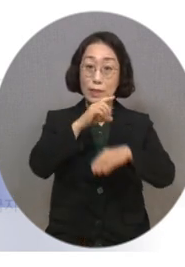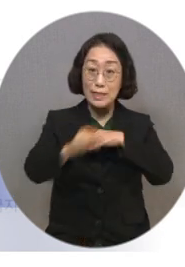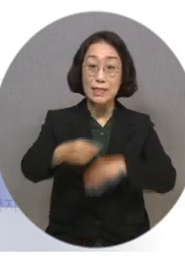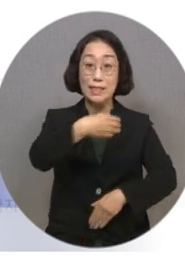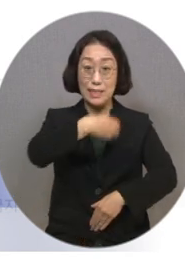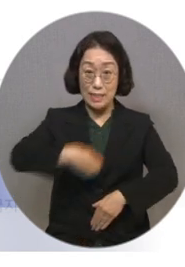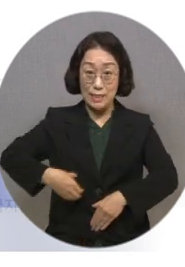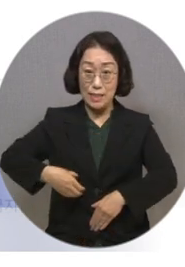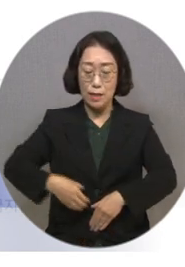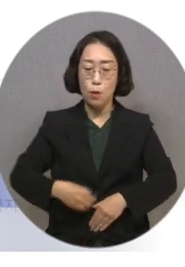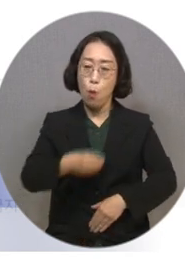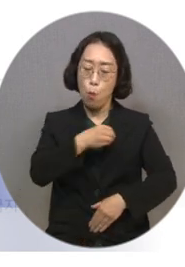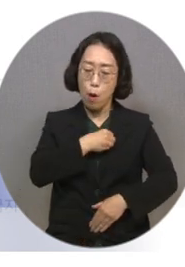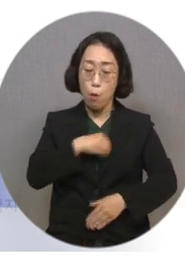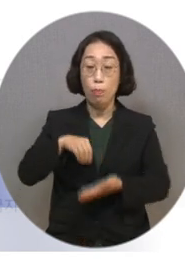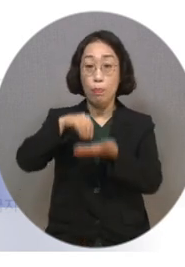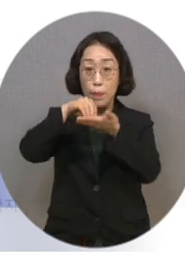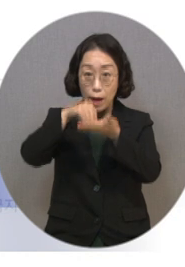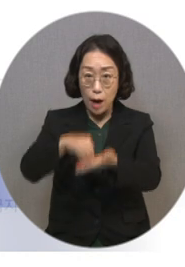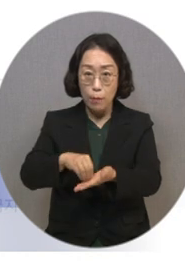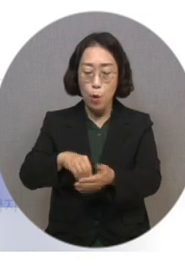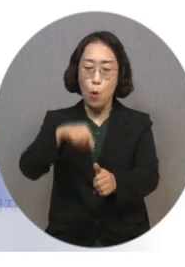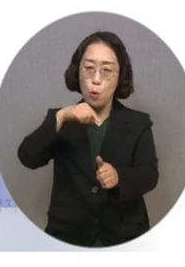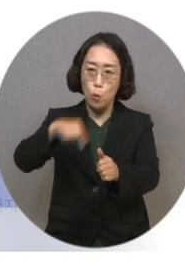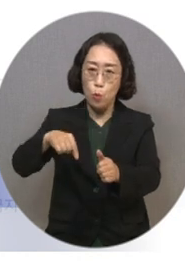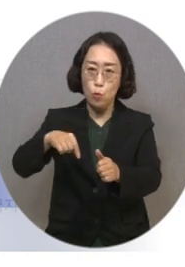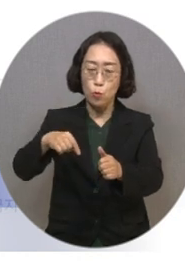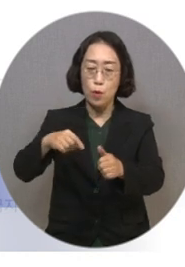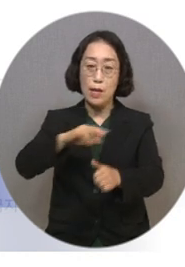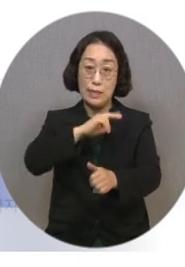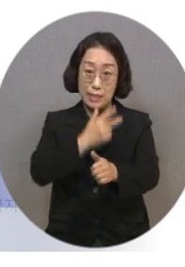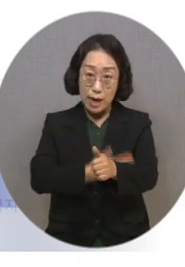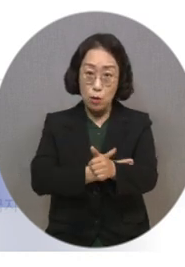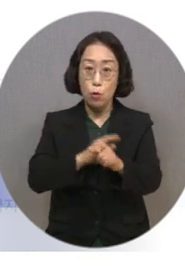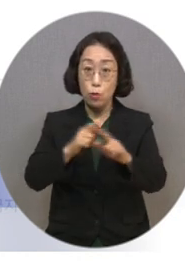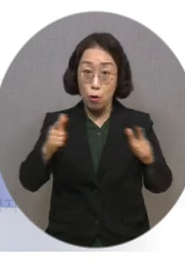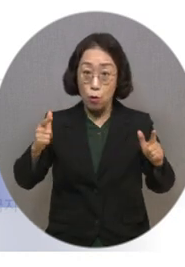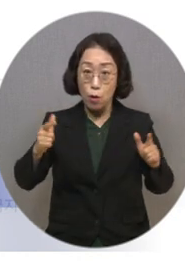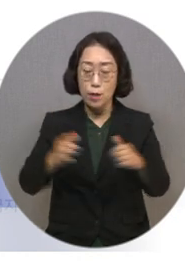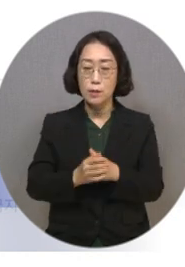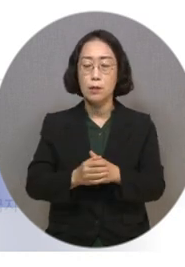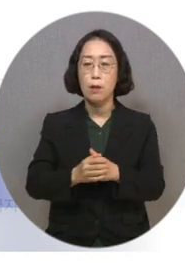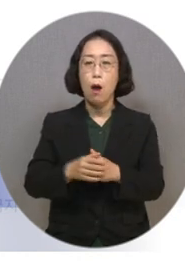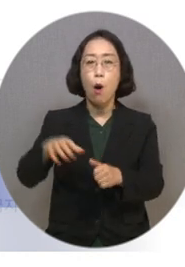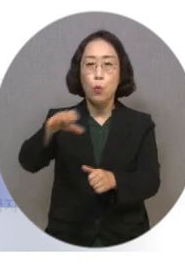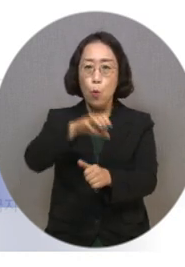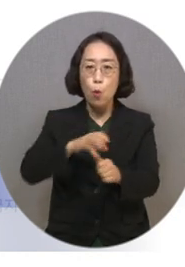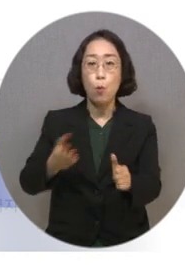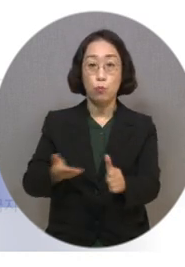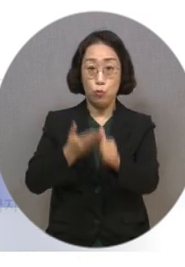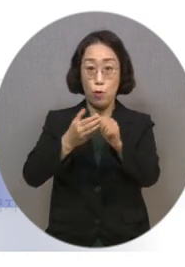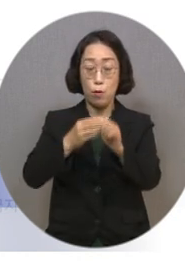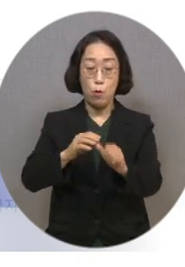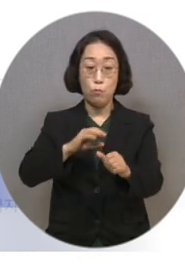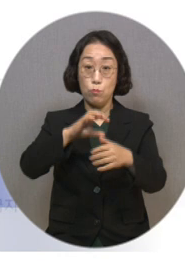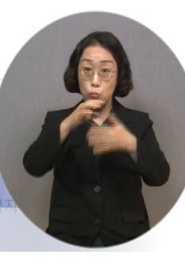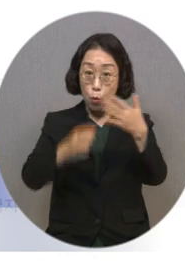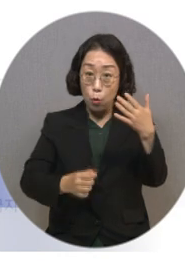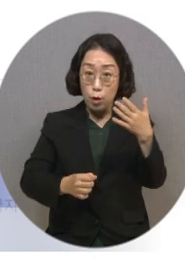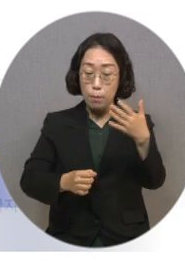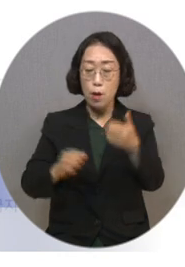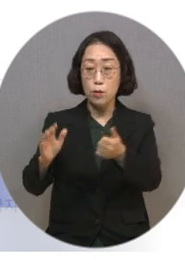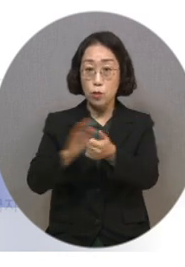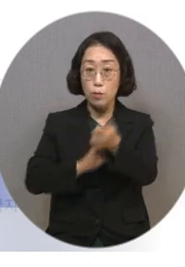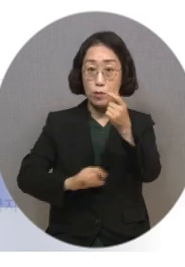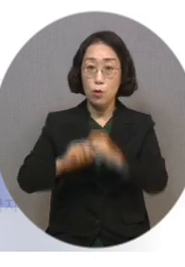회형 가입이나 교육 자격증 신청 자격 확인 등이 육가 돌봄 교육 프로그램 등의 서비스 이용이